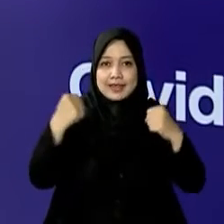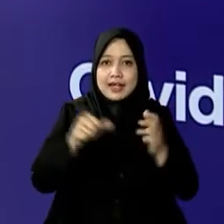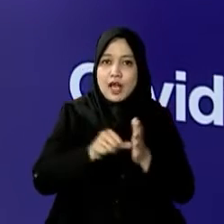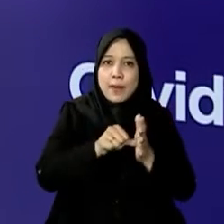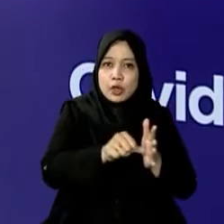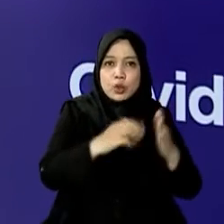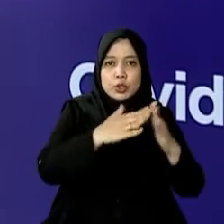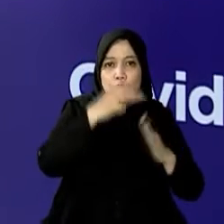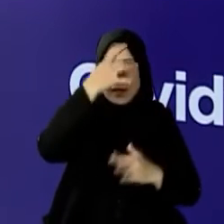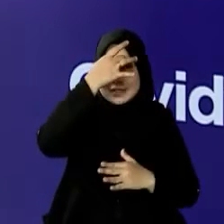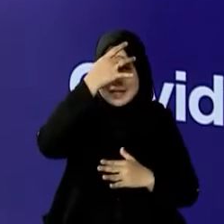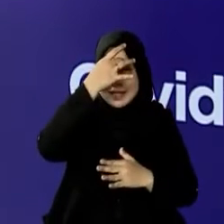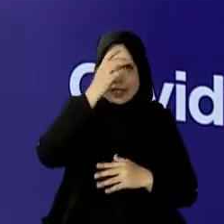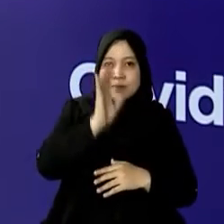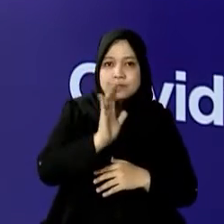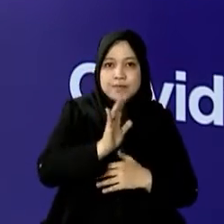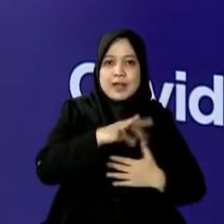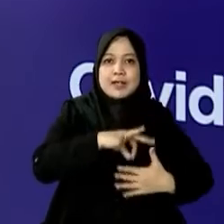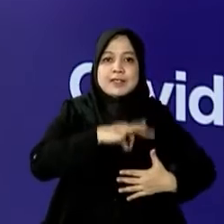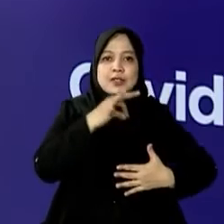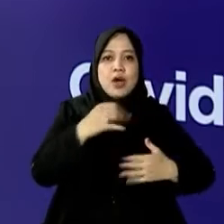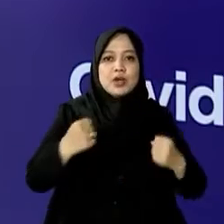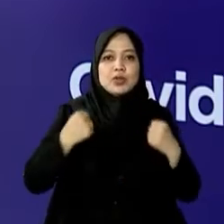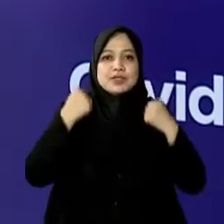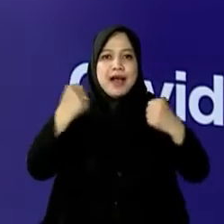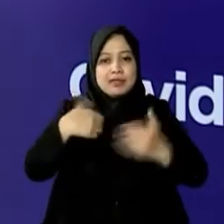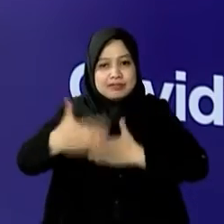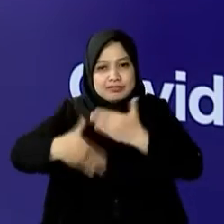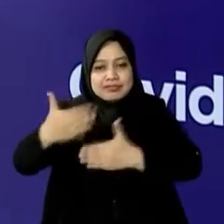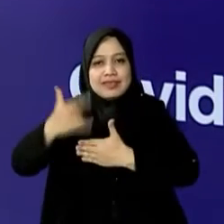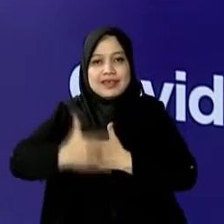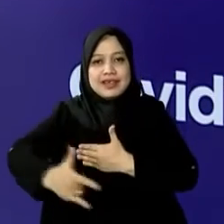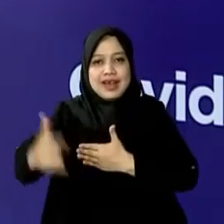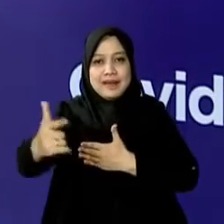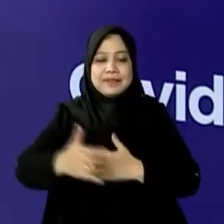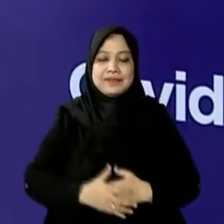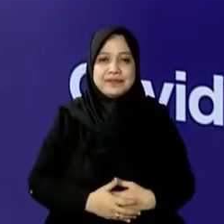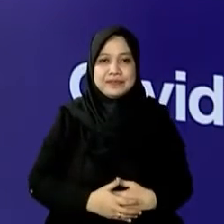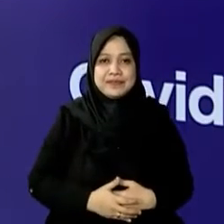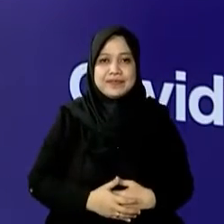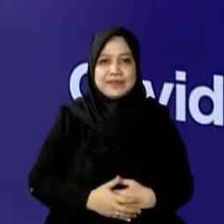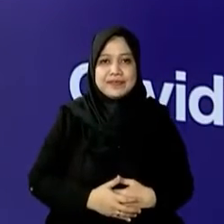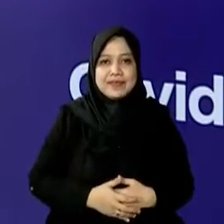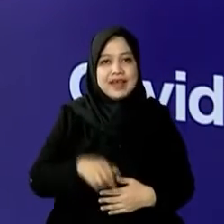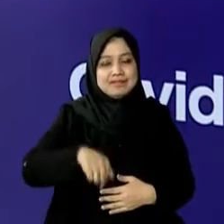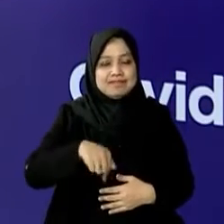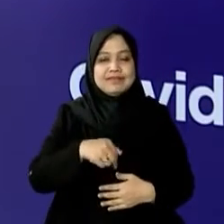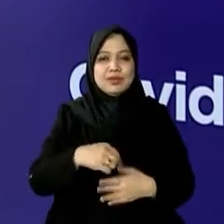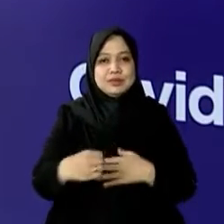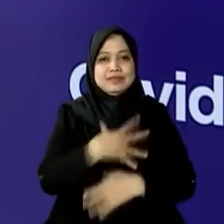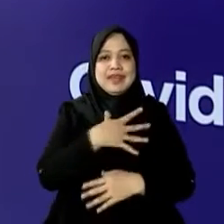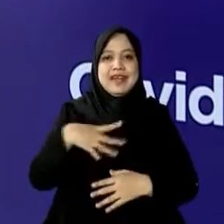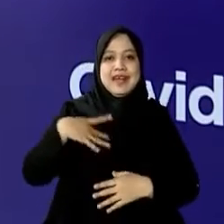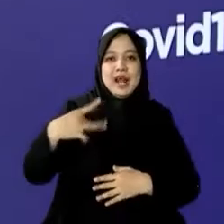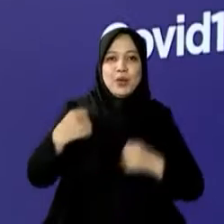dimanapun untuk bisa tetap memiliki jiwa semangatnya gitu itu aja mungkinlah yang membuat para relawan masih semangat